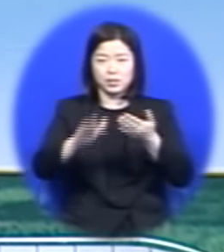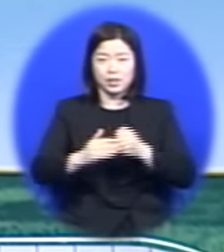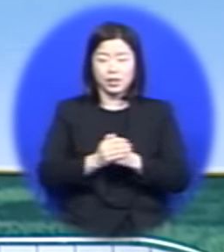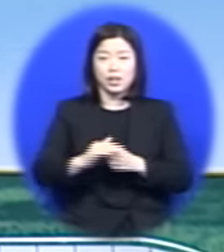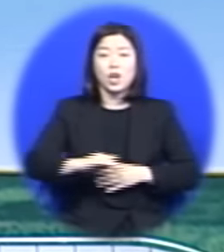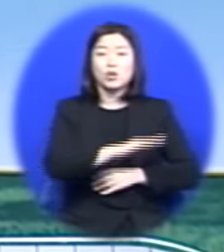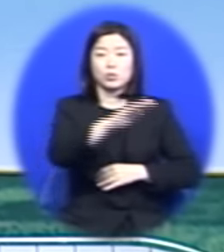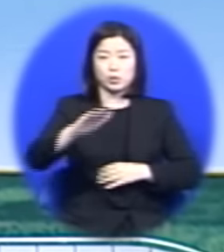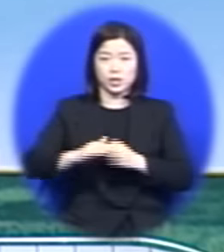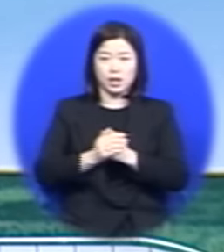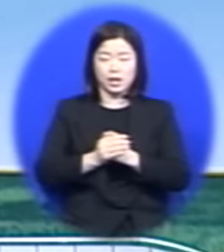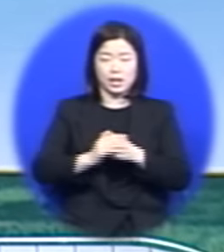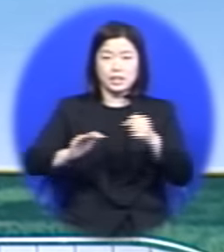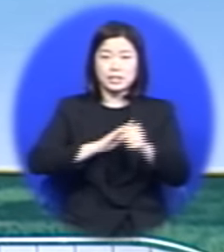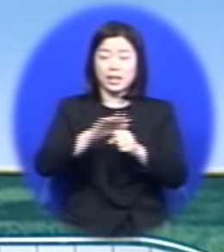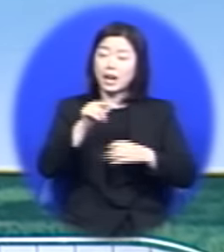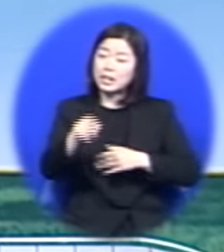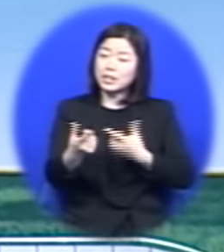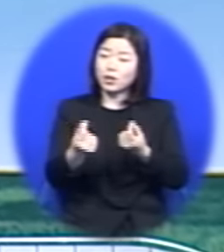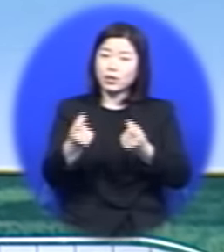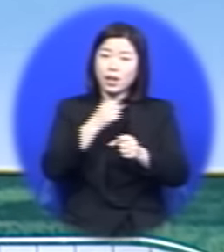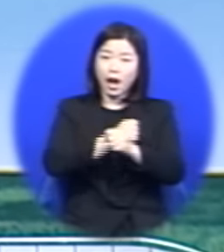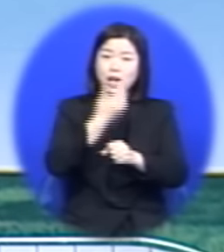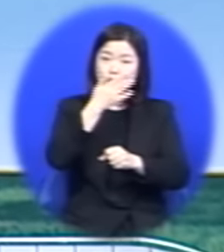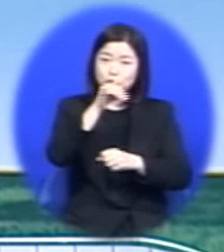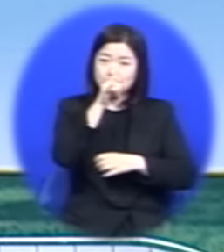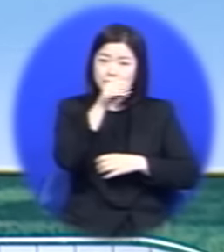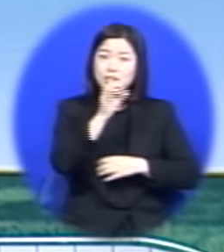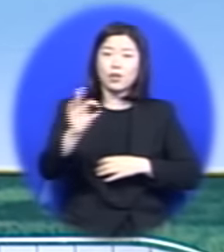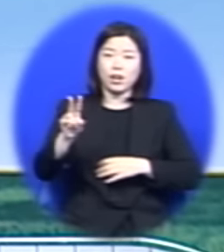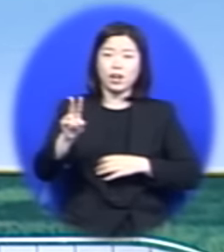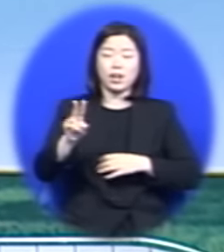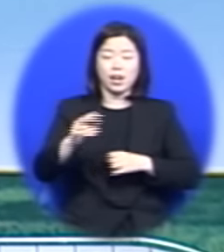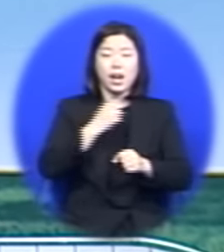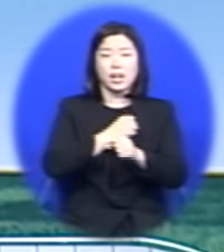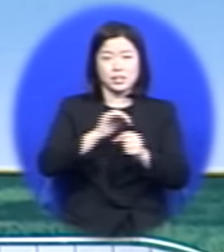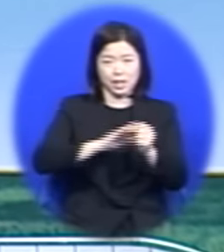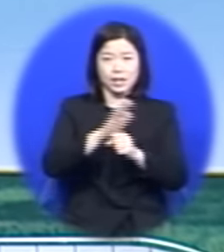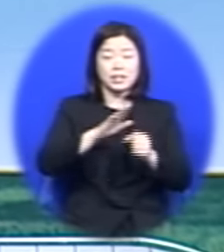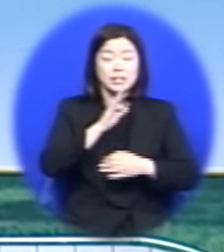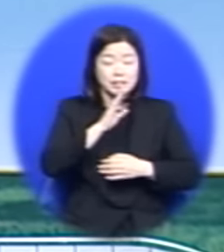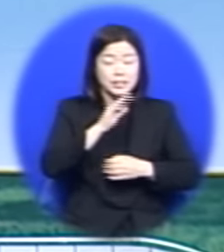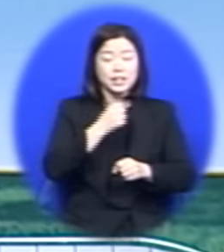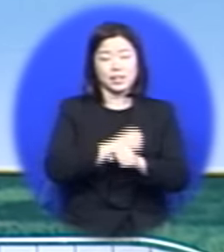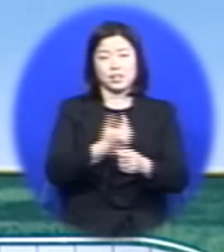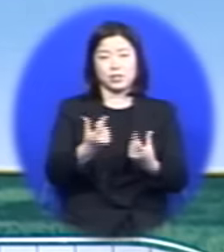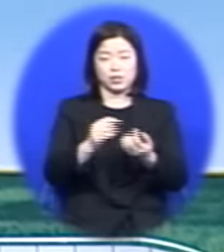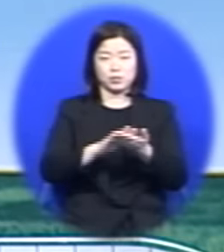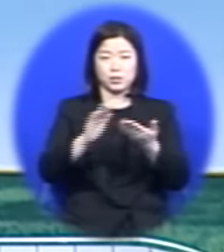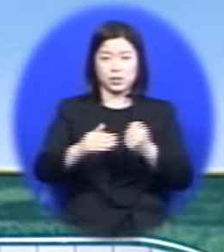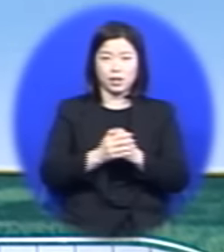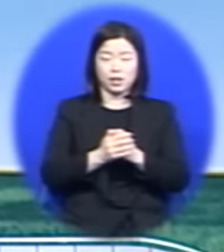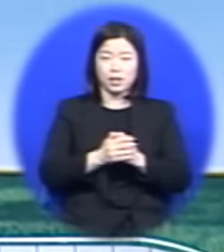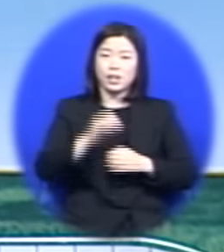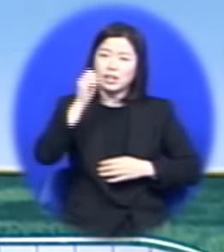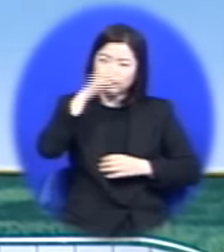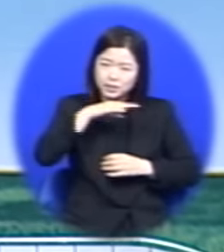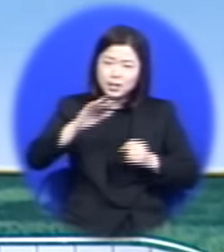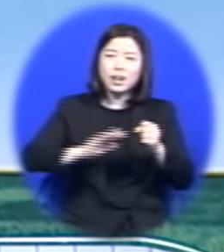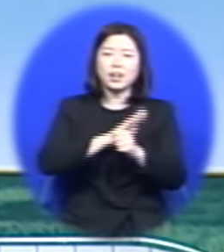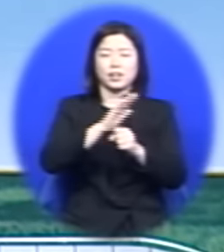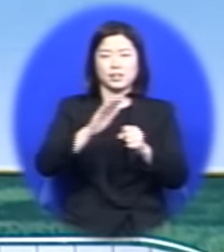우리가 사랑을 이렇게 할 수 있어야, 그래야 사랑을 하는 거예요. 사랑은 그냥 하는 것처럼 되어져야